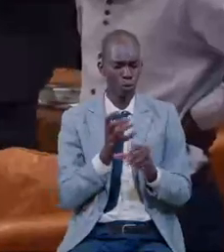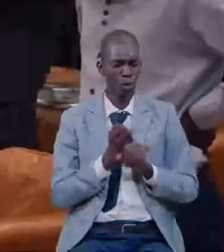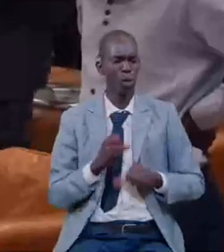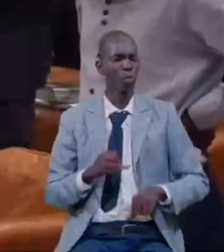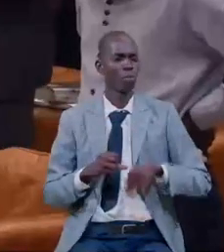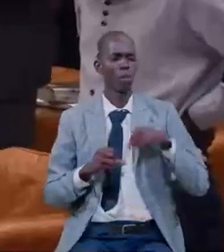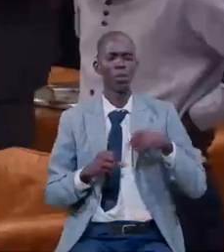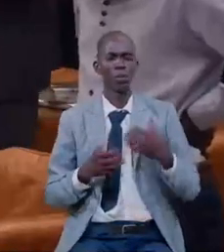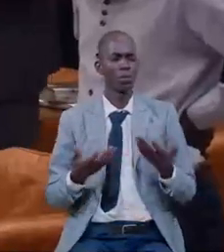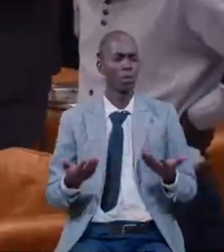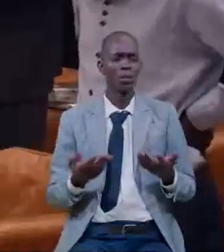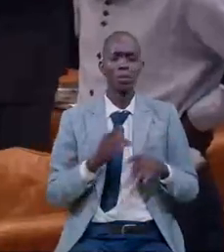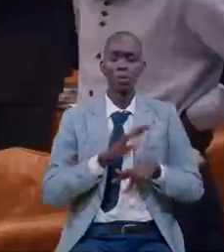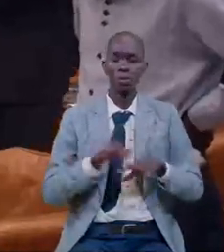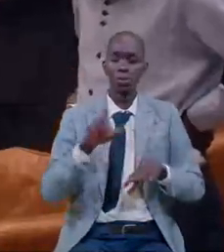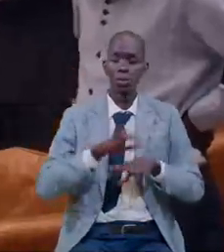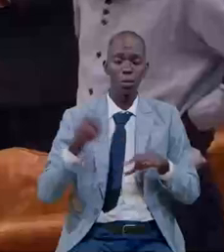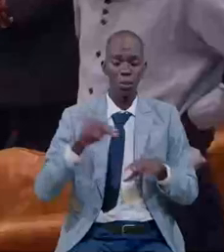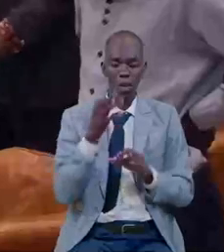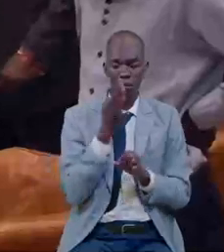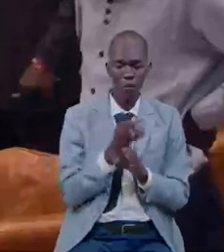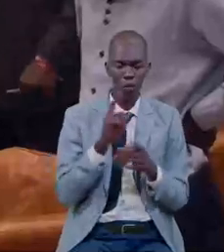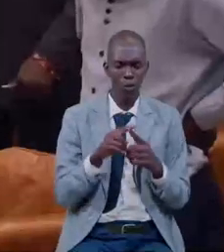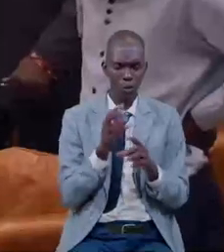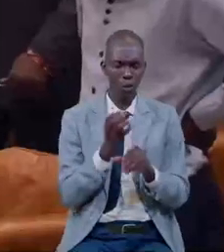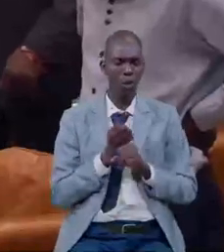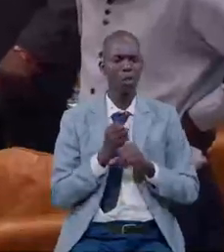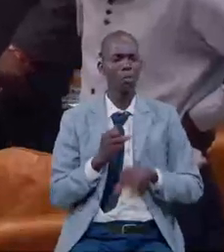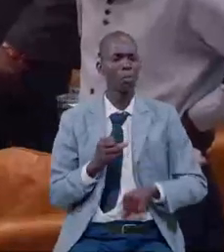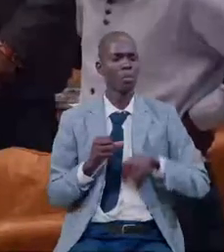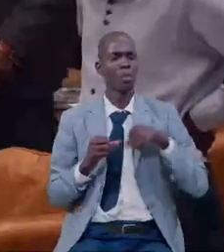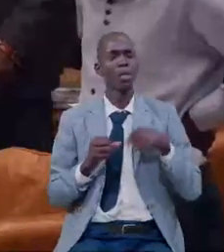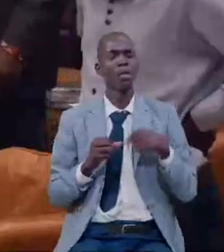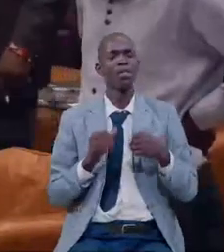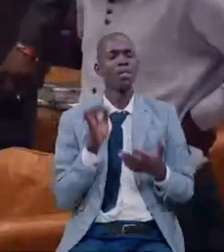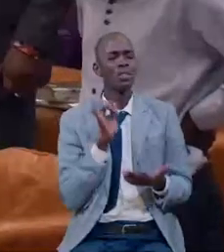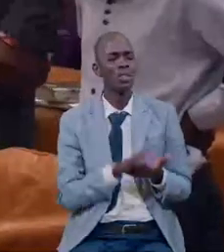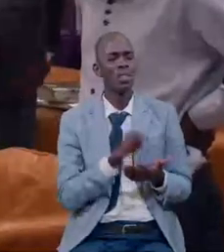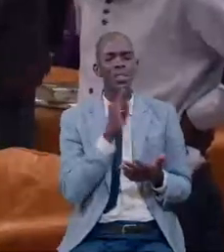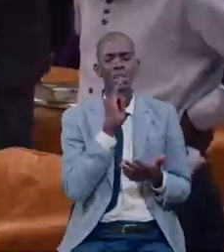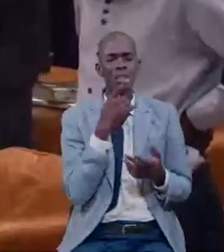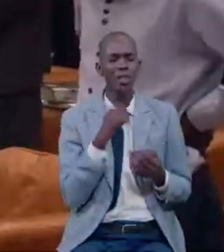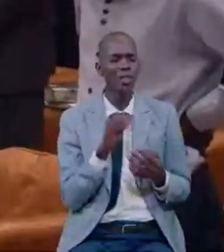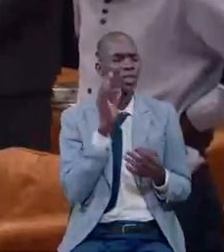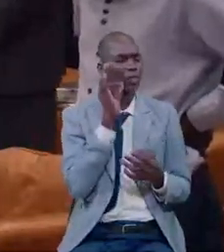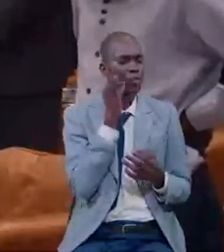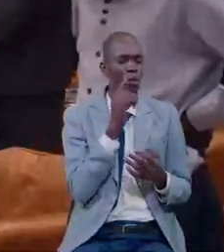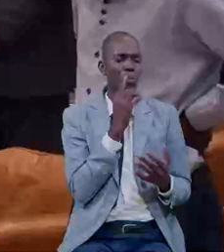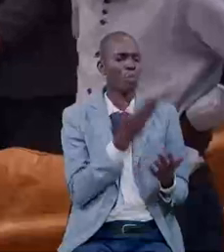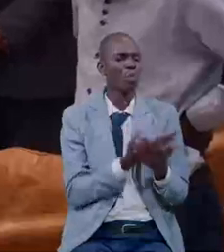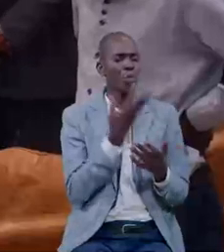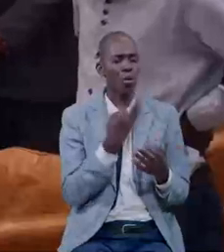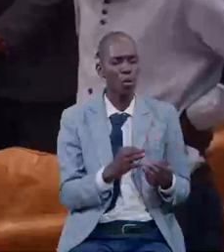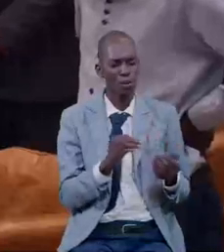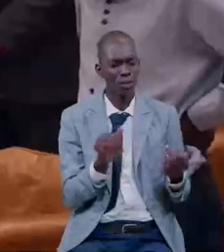n'importe qui peut avoir l'orgueil. On ne doit pas avoir le salut, la grâce pour avoir l'orgueil. C'est le fruit de la nature